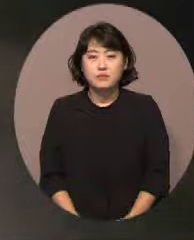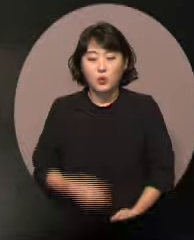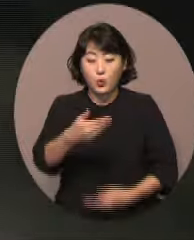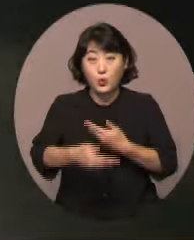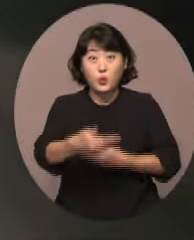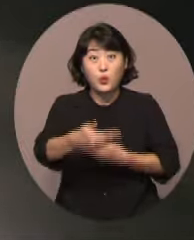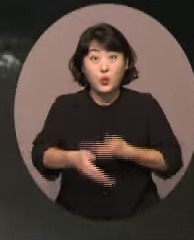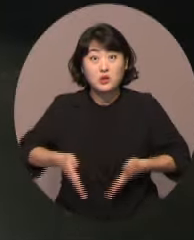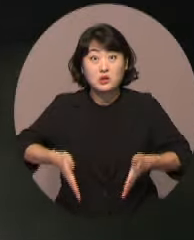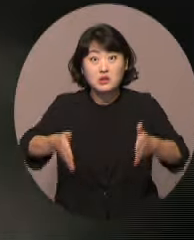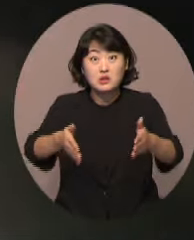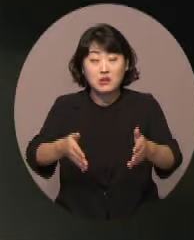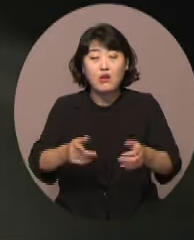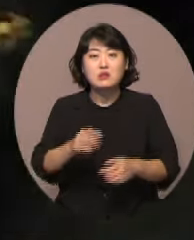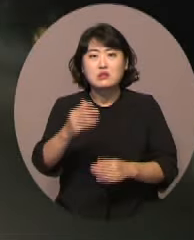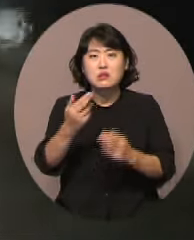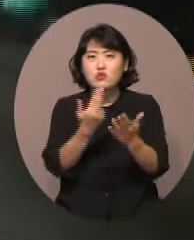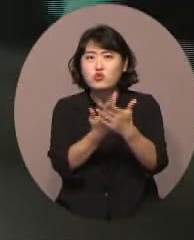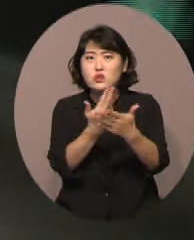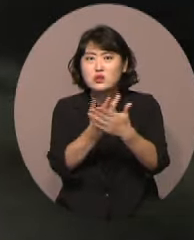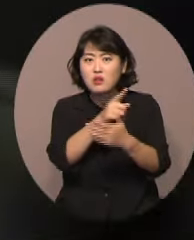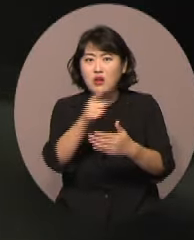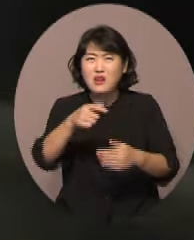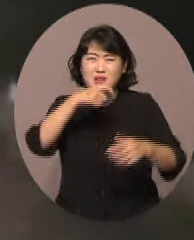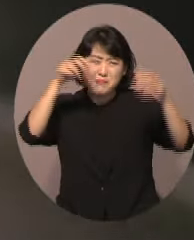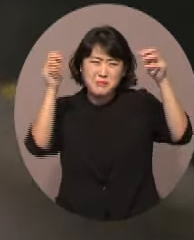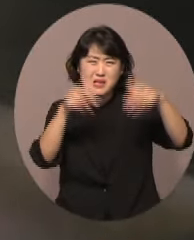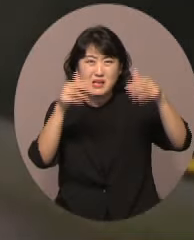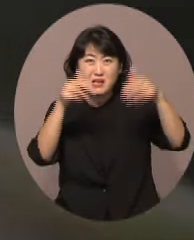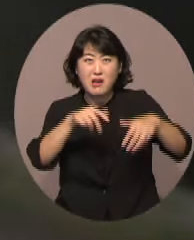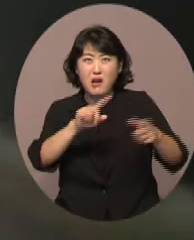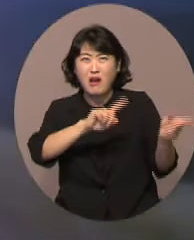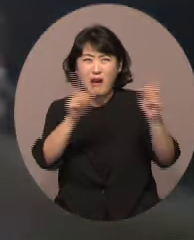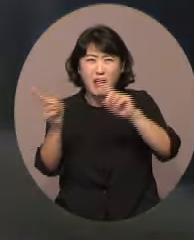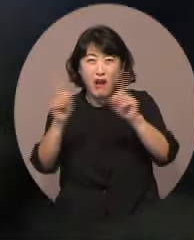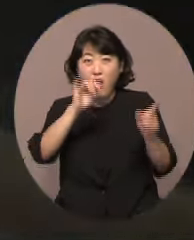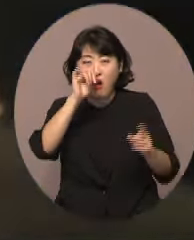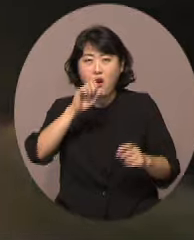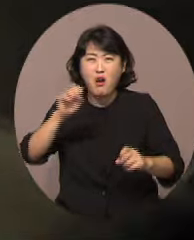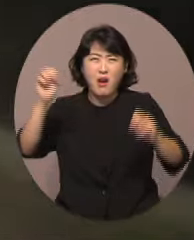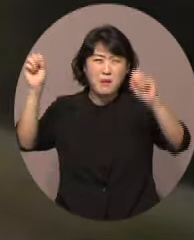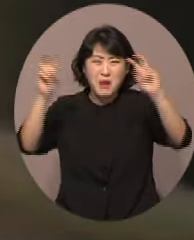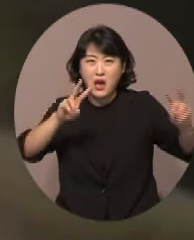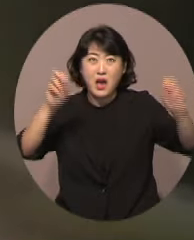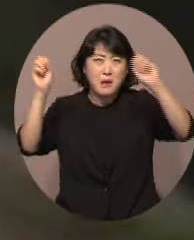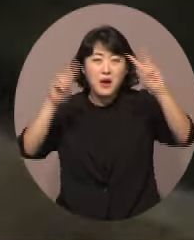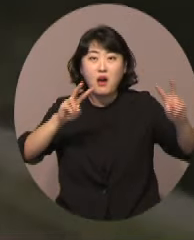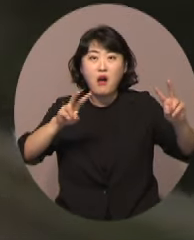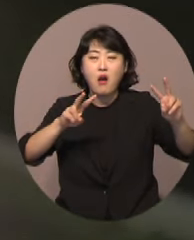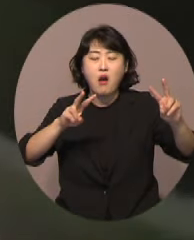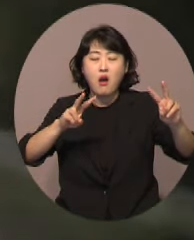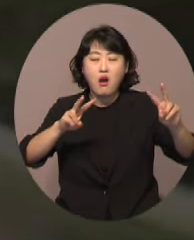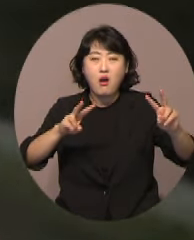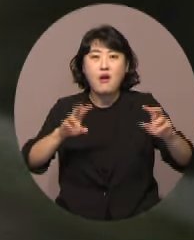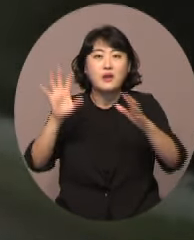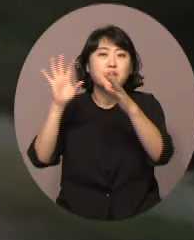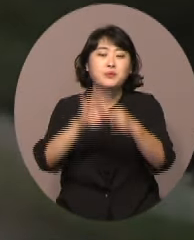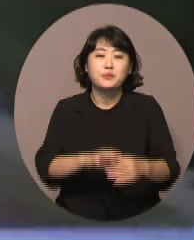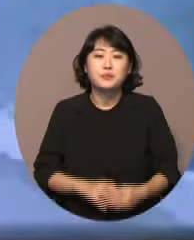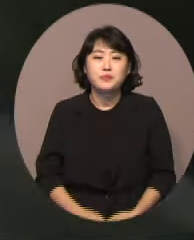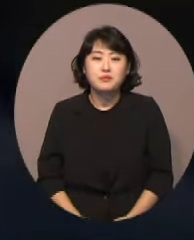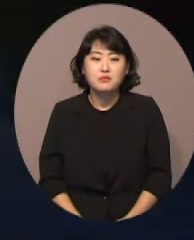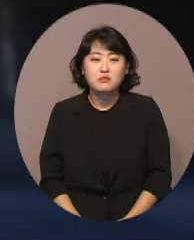고속도로를 달리는 화물차 차창으로 거센 비가 쏟아집니다. 하늘이 번쩍이며 낙뢰가 쉴 새 없이 떨어집니다.